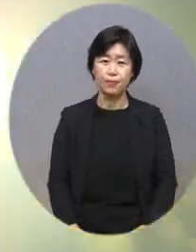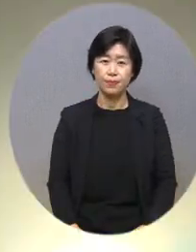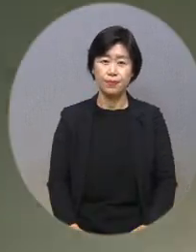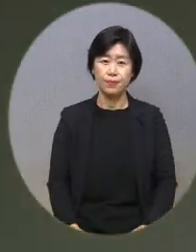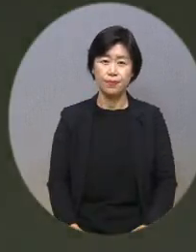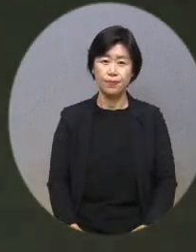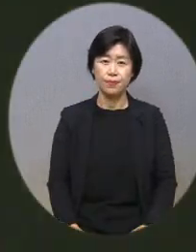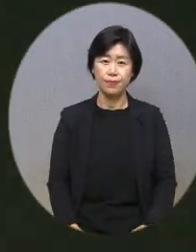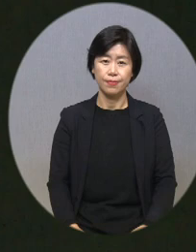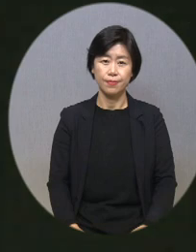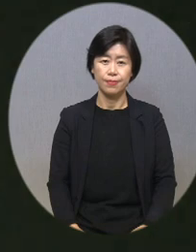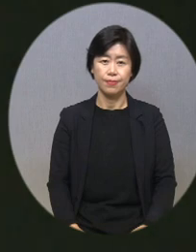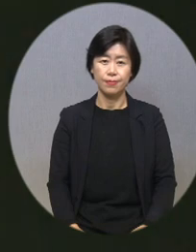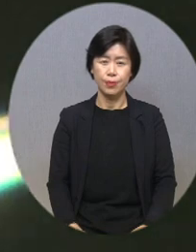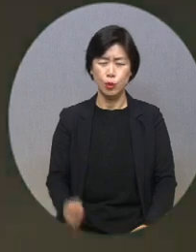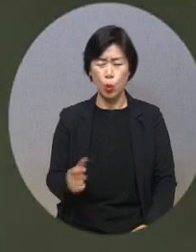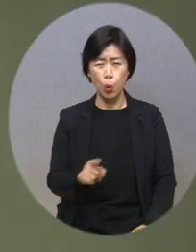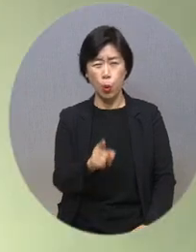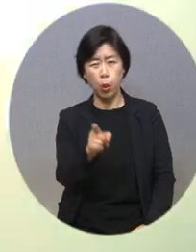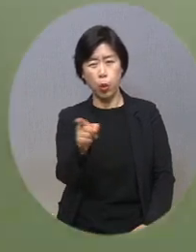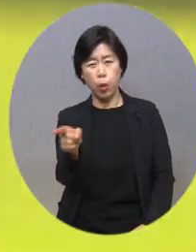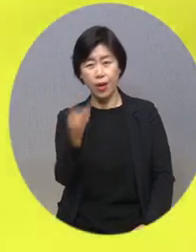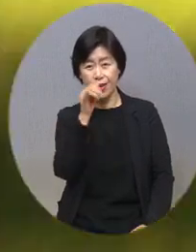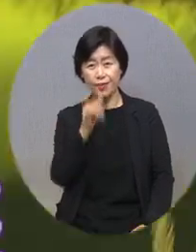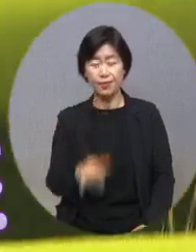오 나이스! 쳤어 약간 우측인데.